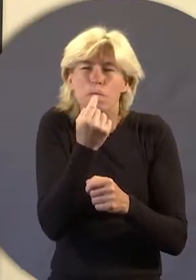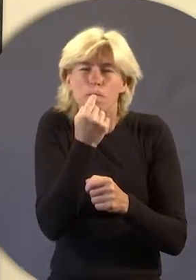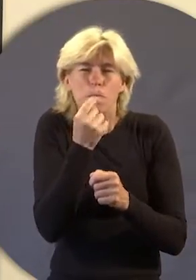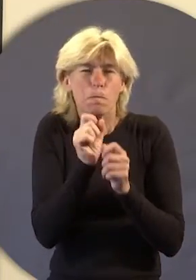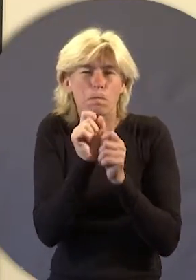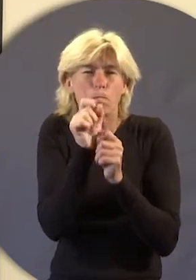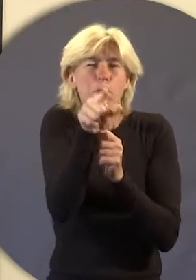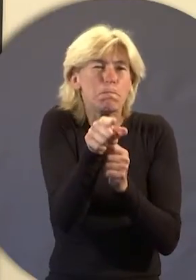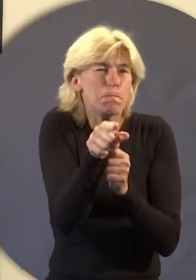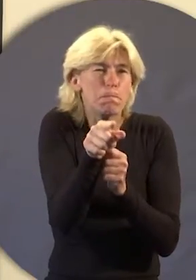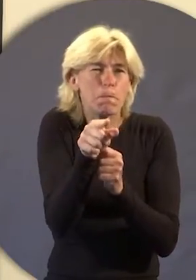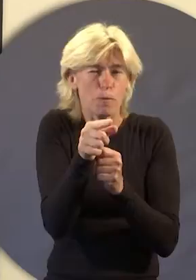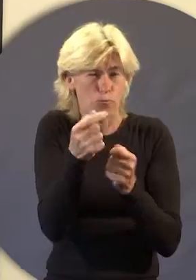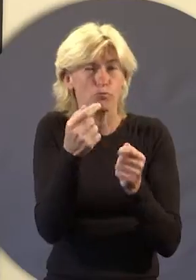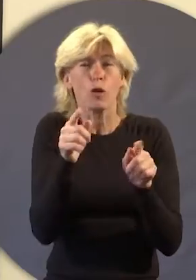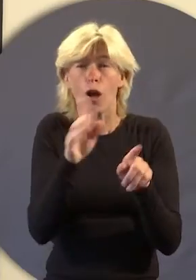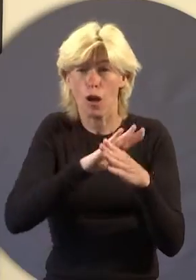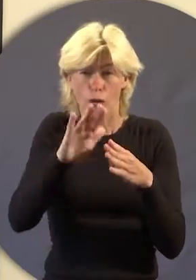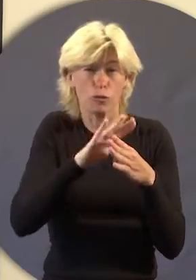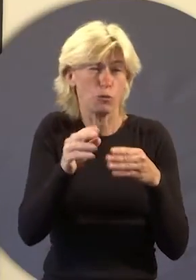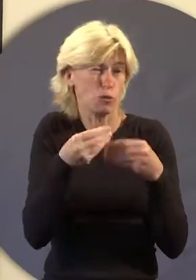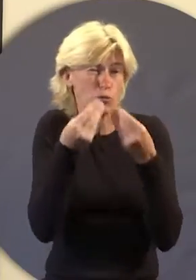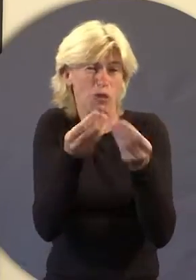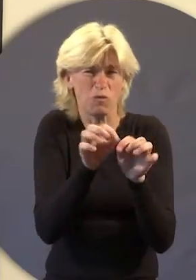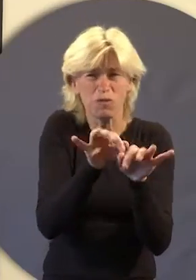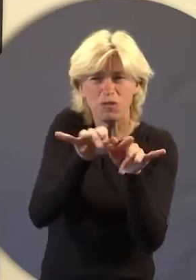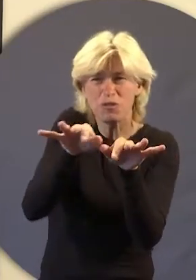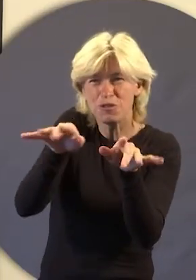goutte de salive suffit parfois à ma